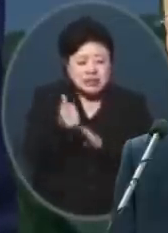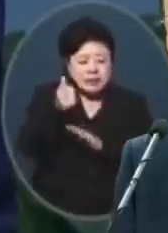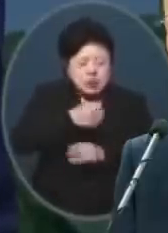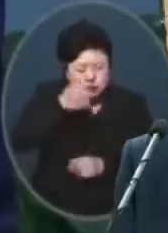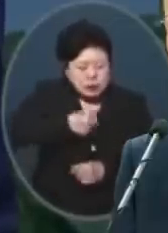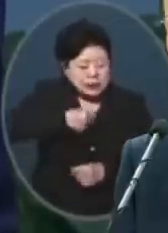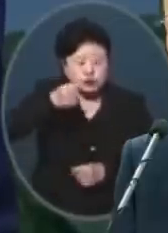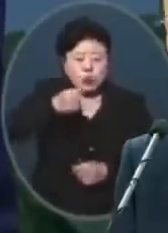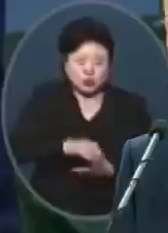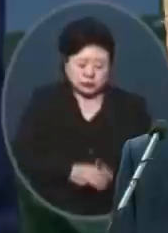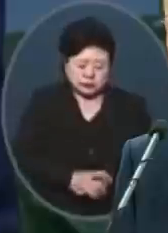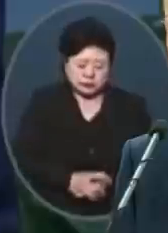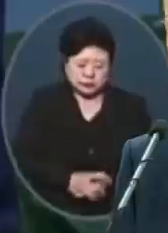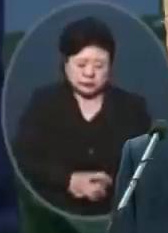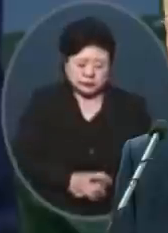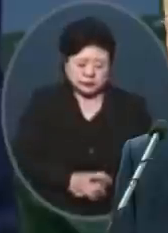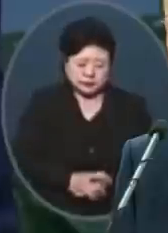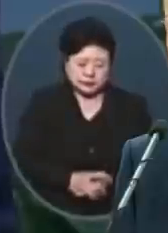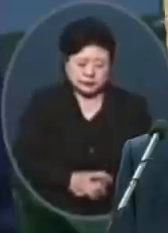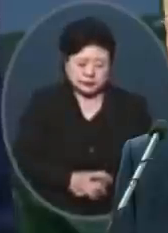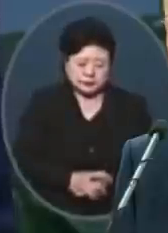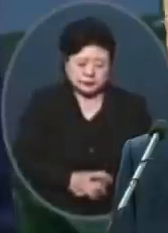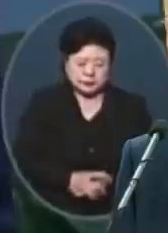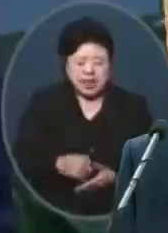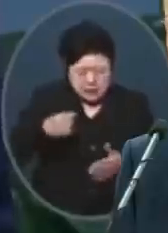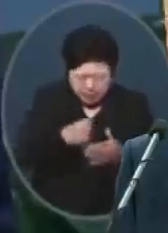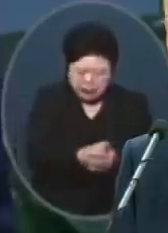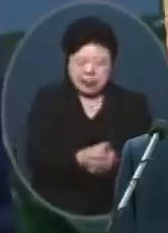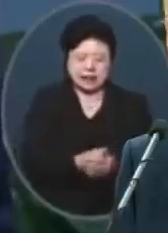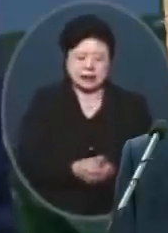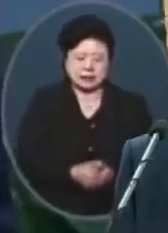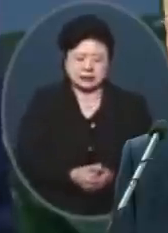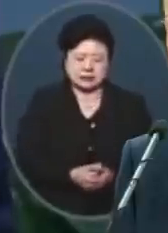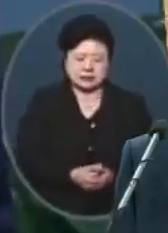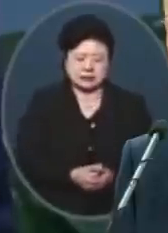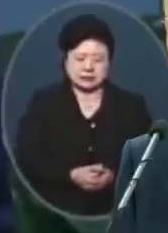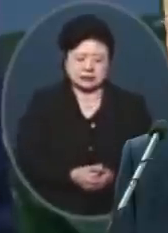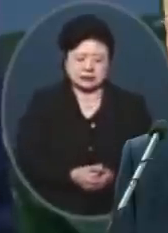희망찬 꿈을 꾸고 담대하게